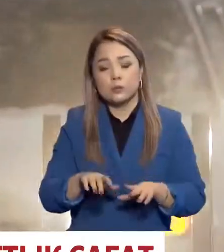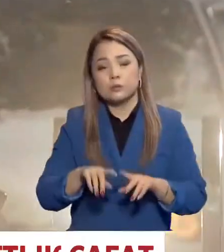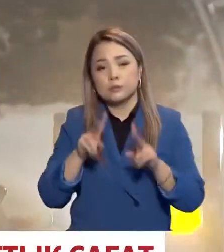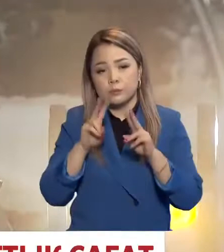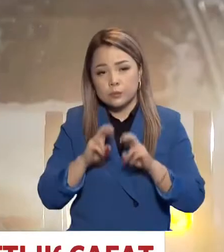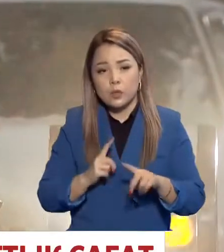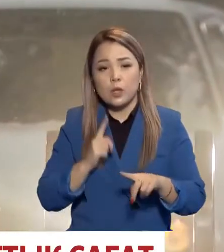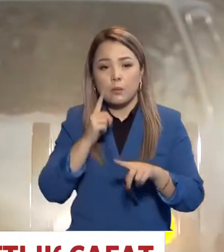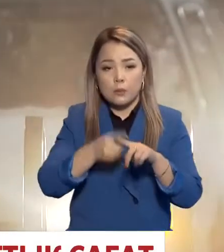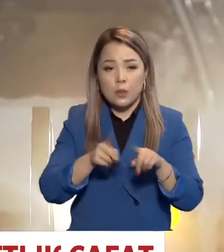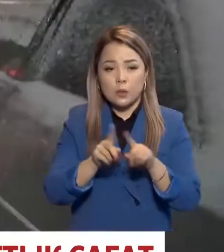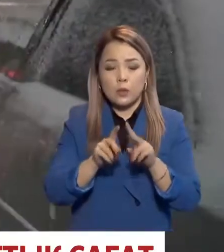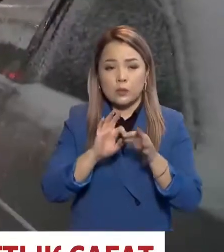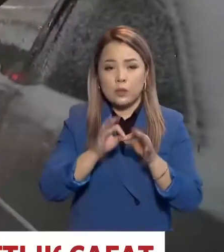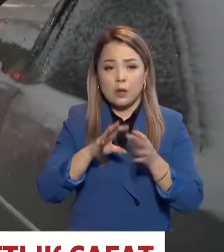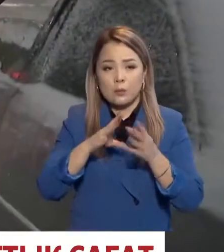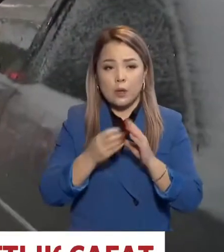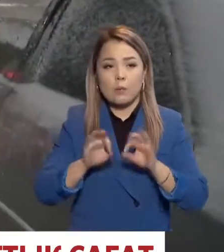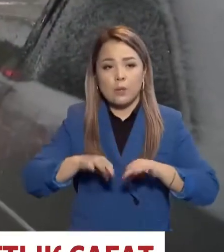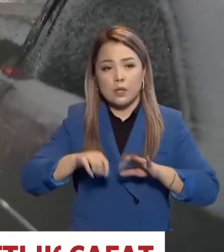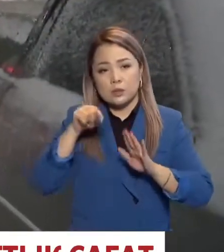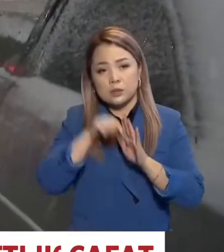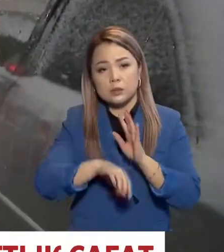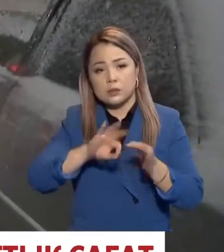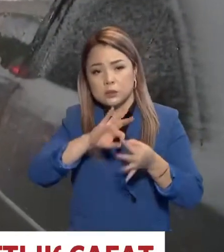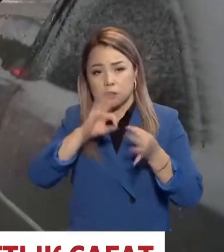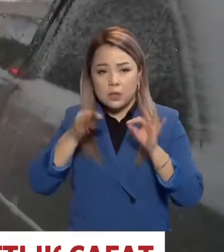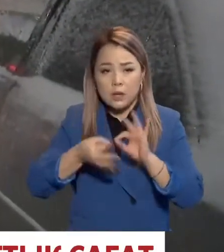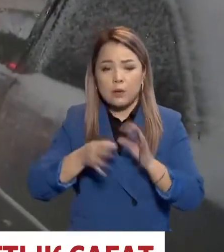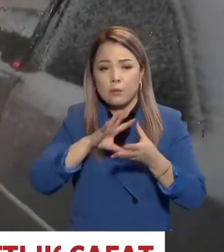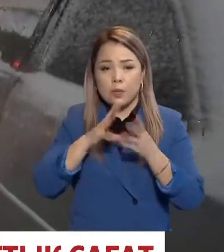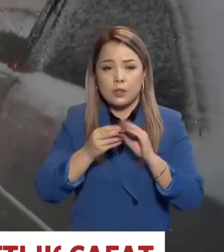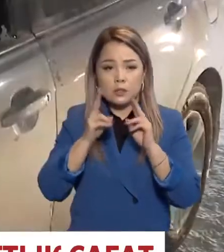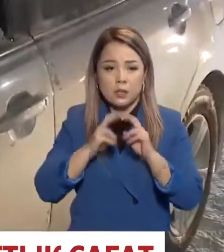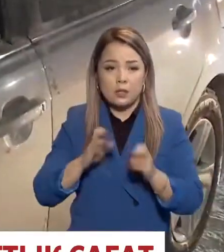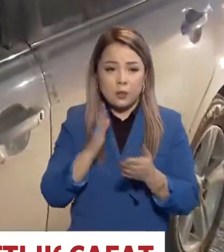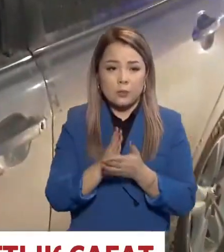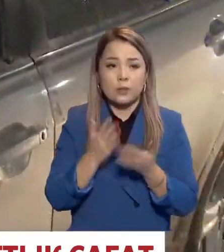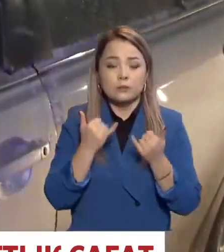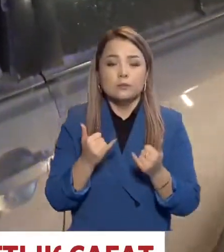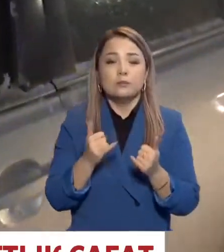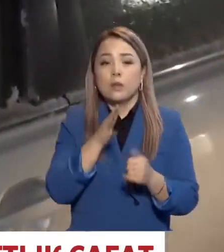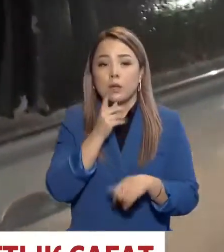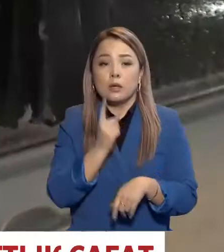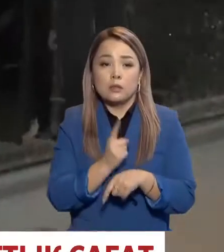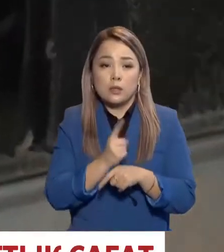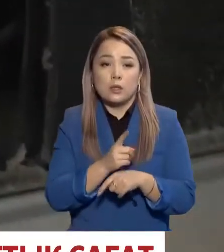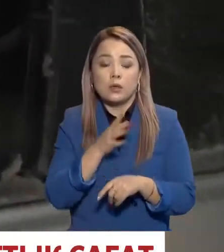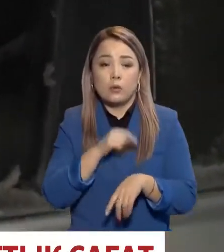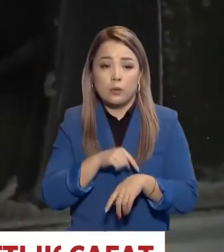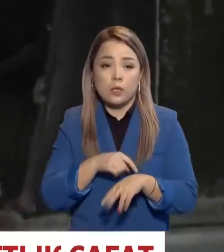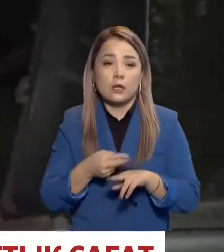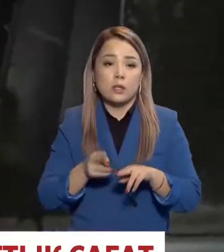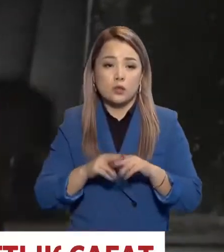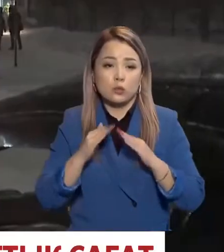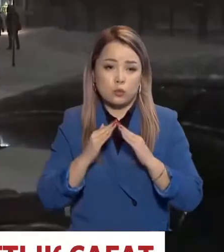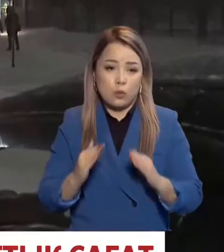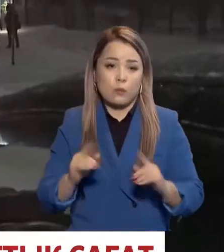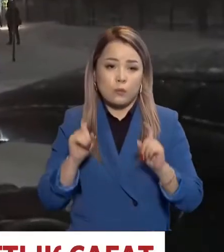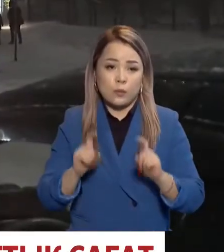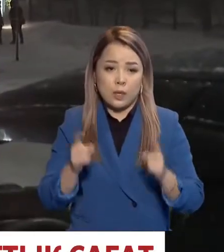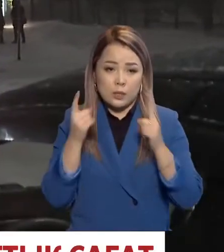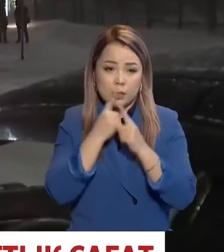тексеру жұмыстарын жүргізді. Полиция қызметкерлері азаматтарға коменданттық сағат уақытында үйде болуды ескертеді. Қай жаққа